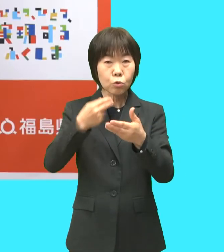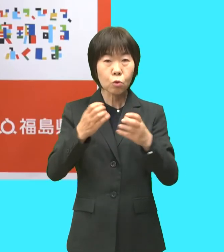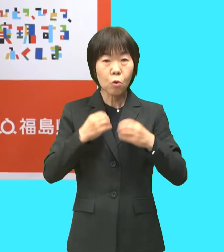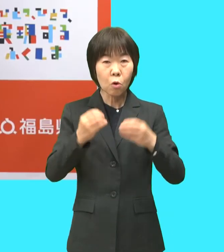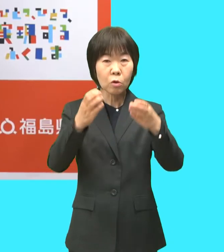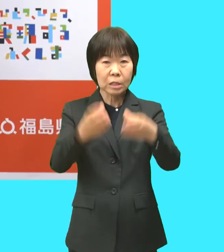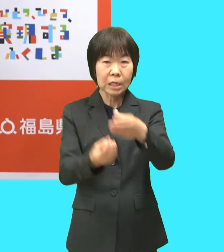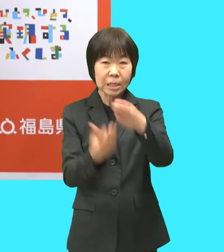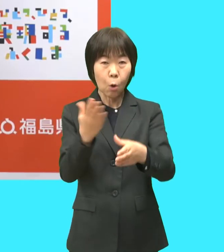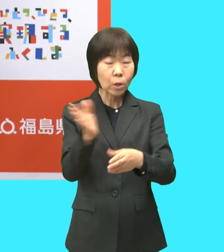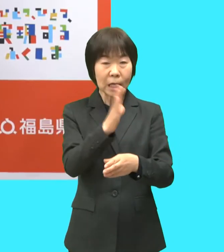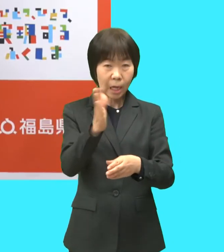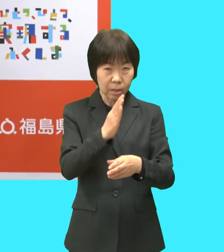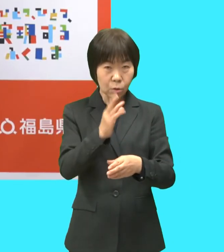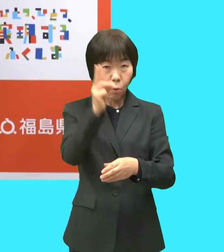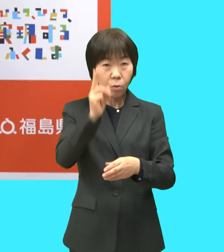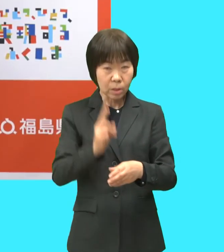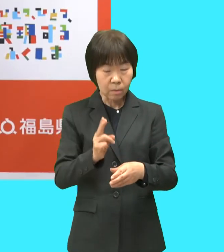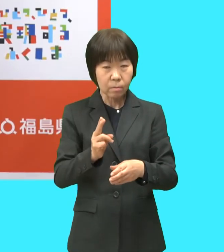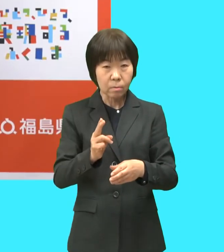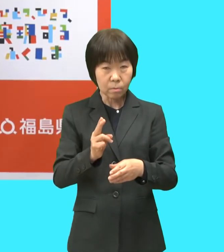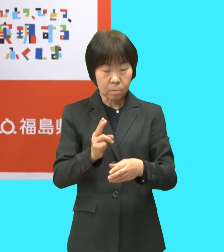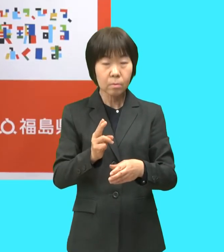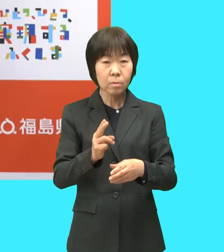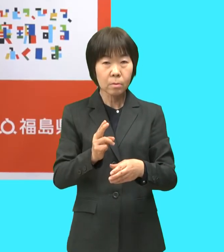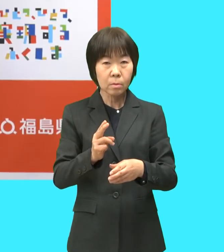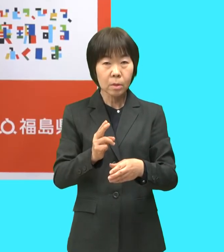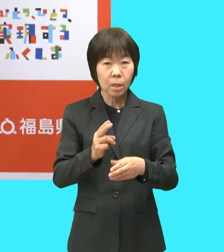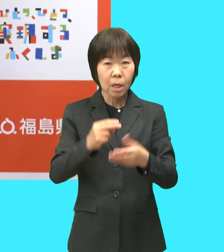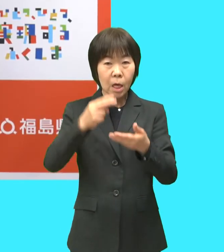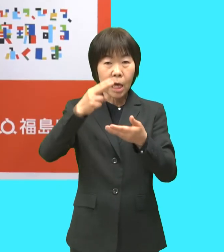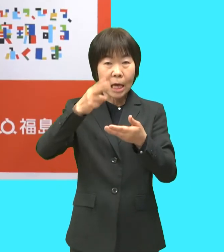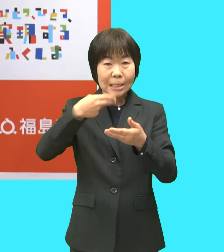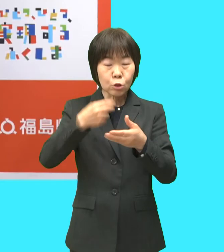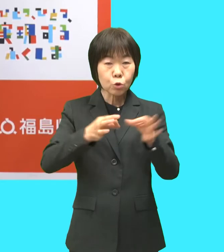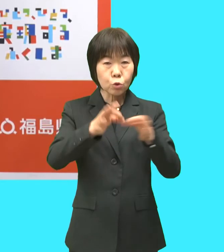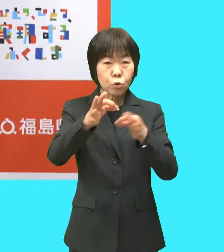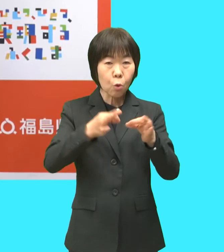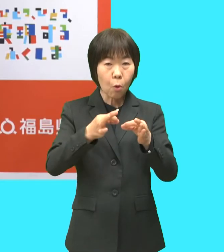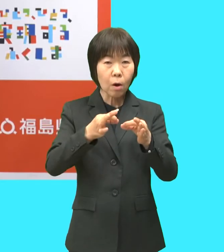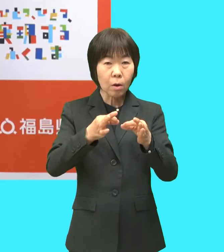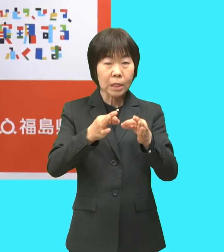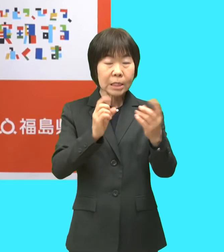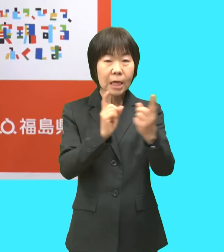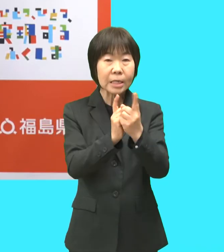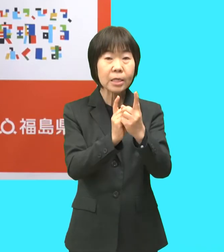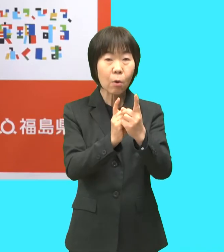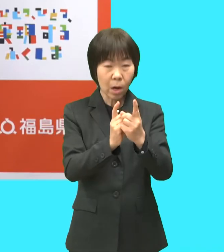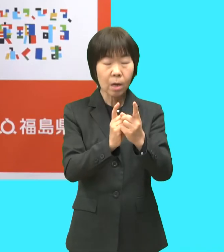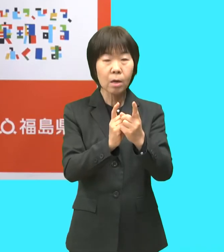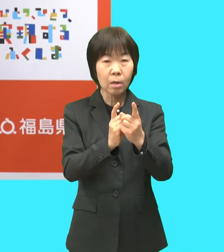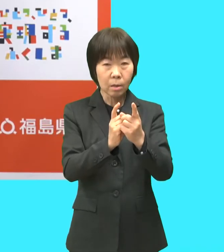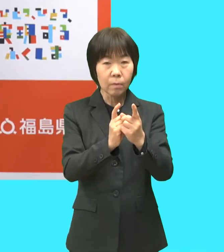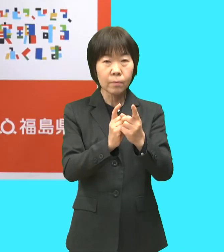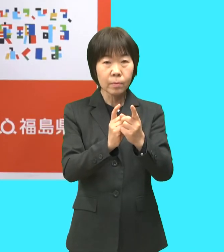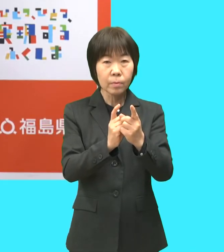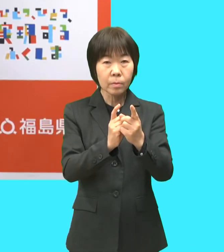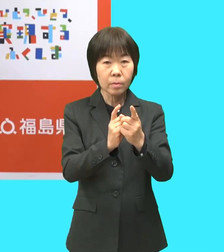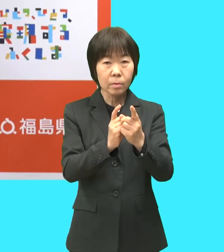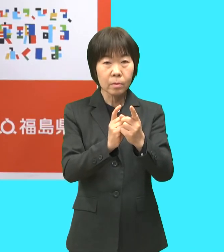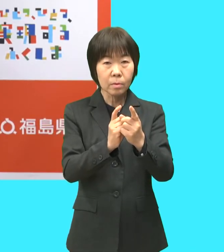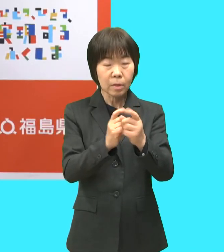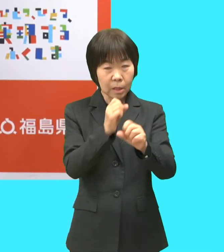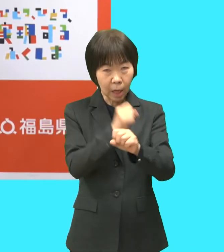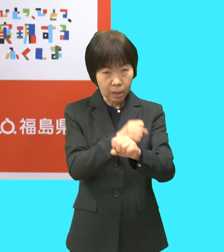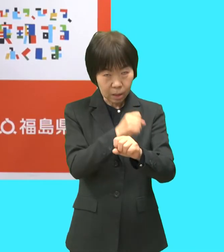さないでというふうにして、まあ、飲食会食、まあ、飲食業界に対してはですね、依然としてその、まあ締め付けっ